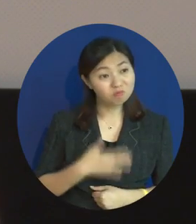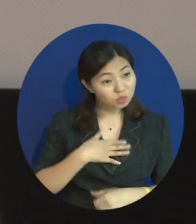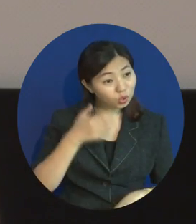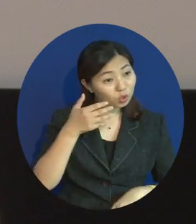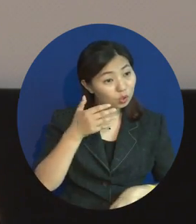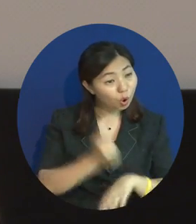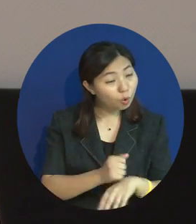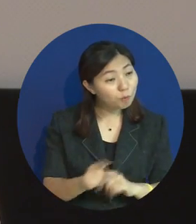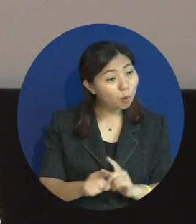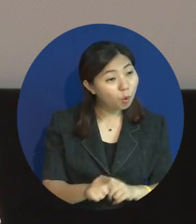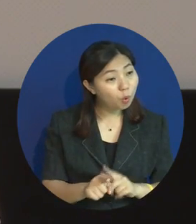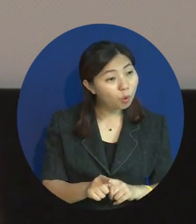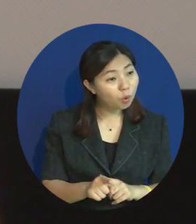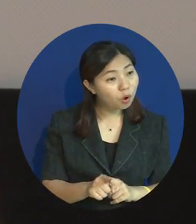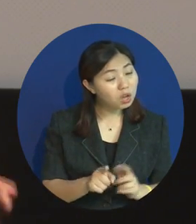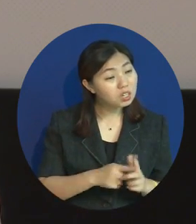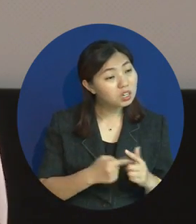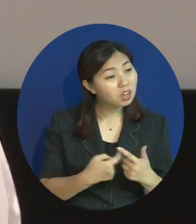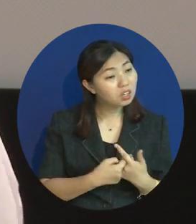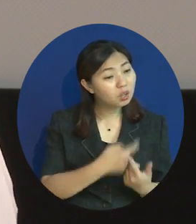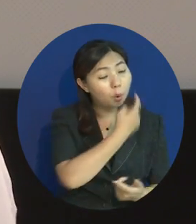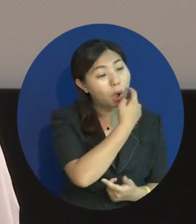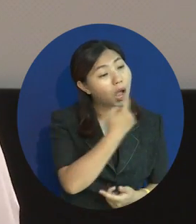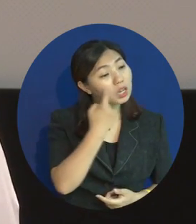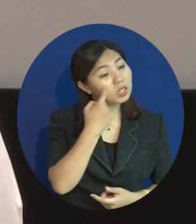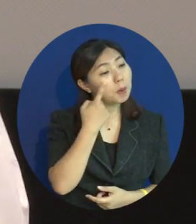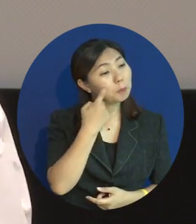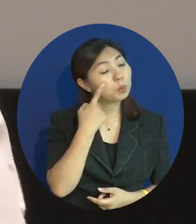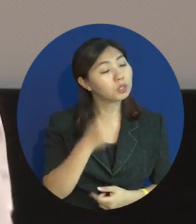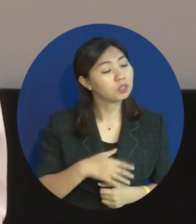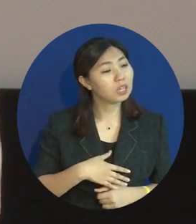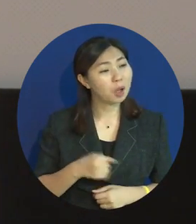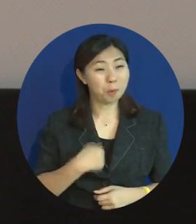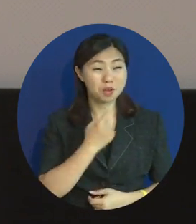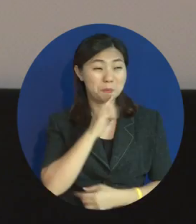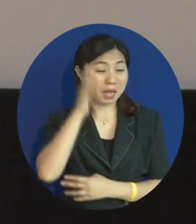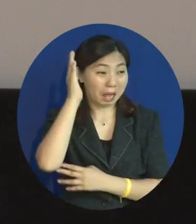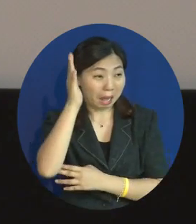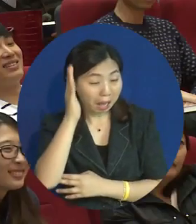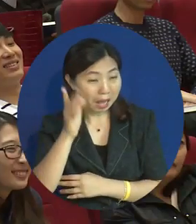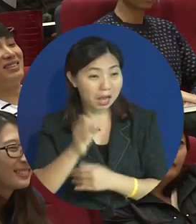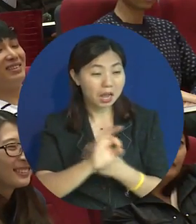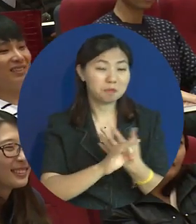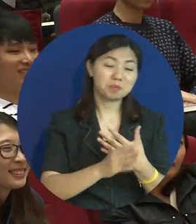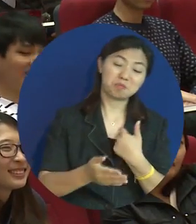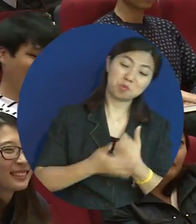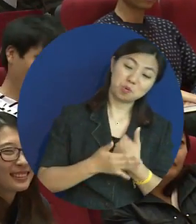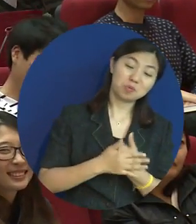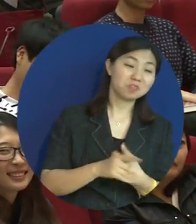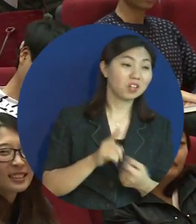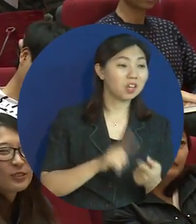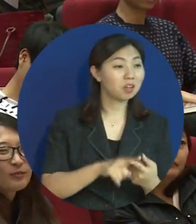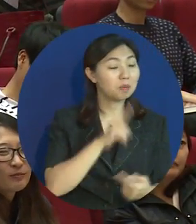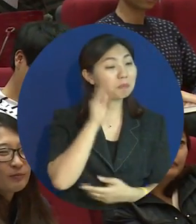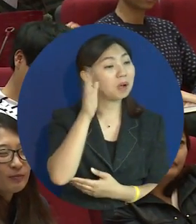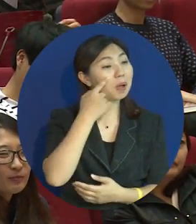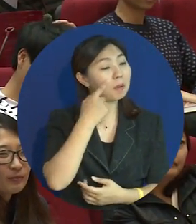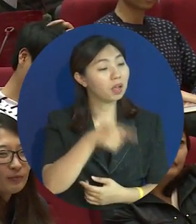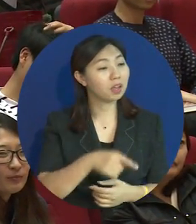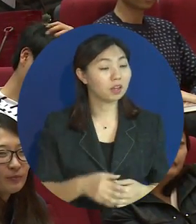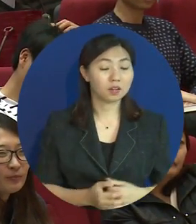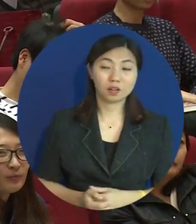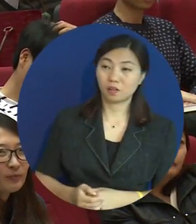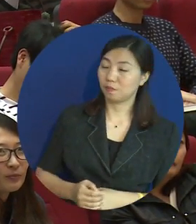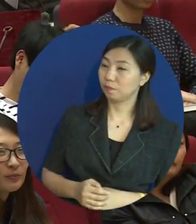알겠습니다. 어떻게 결론이 났어? 이해한 대로 얘기해 봐요. 확인을 확인 작업을 해야지. 나 혼자만 떠들었는지 뭐 도움이 됐는지. 그러니까